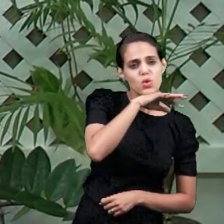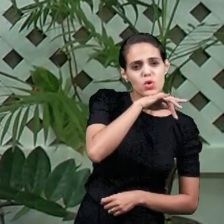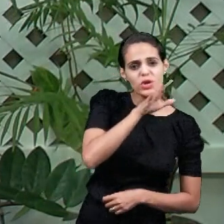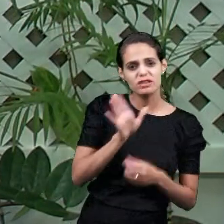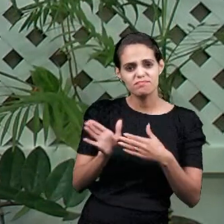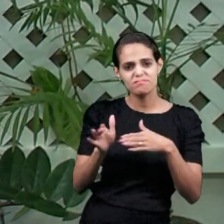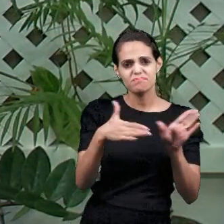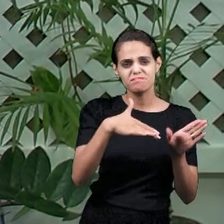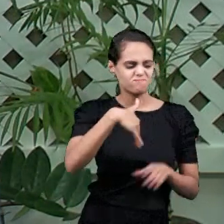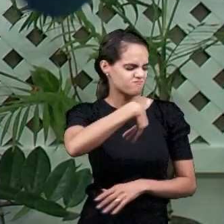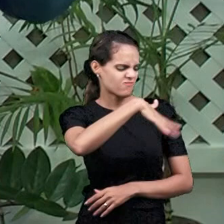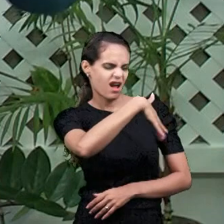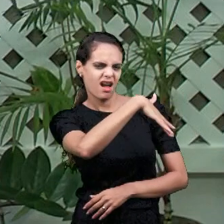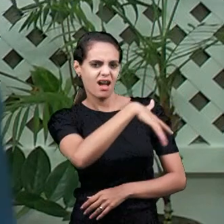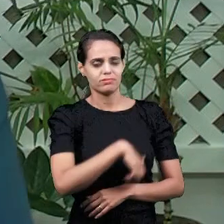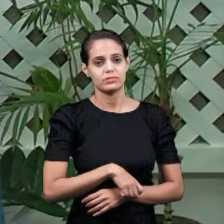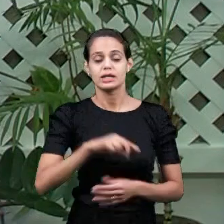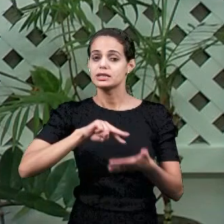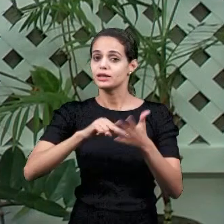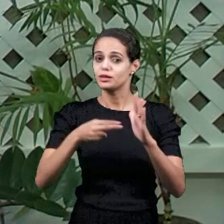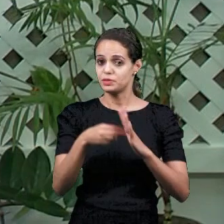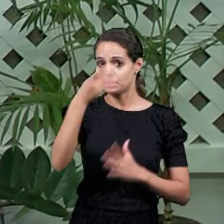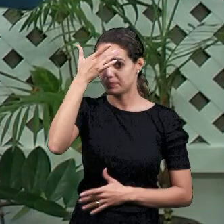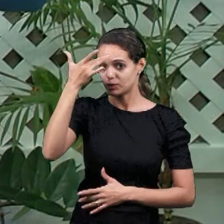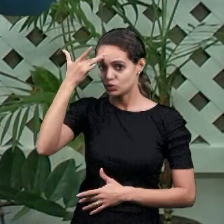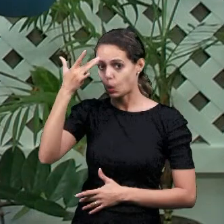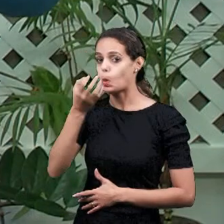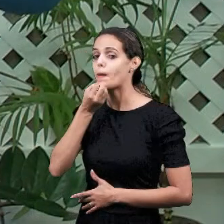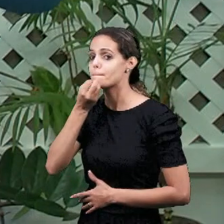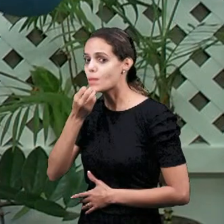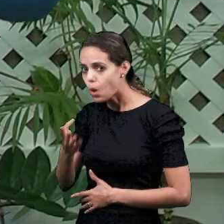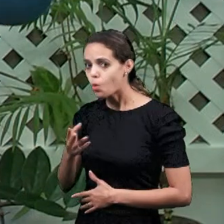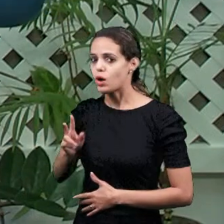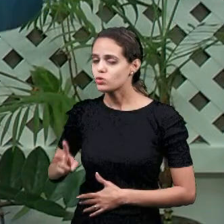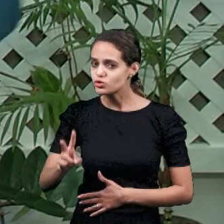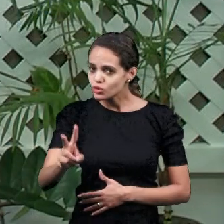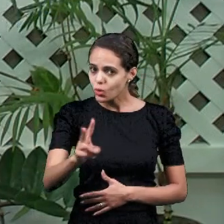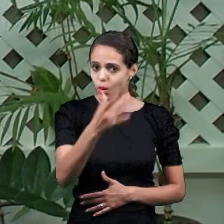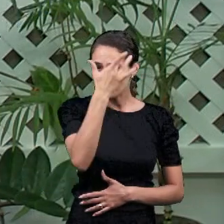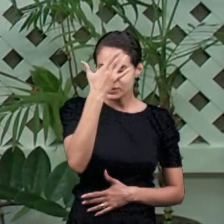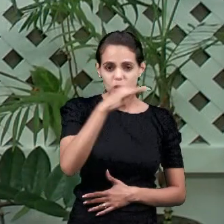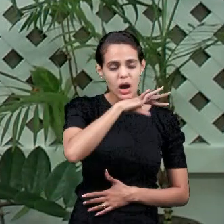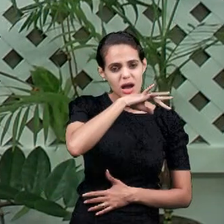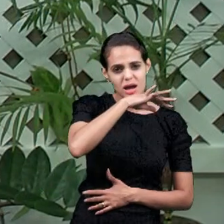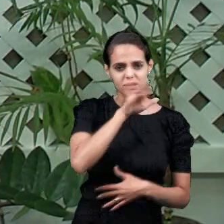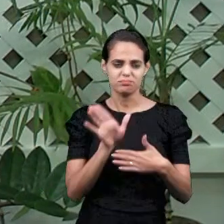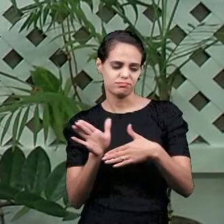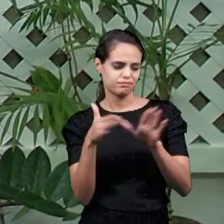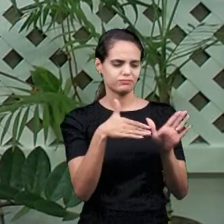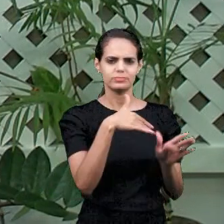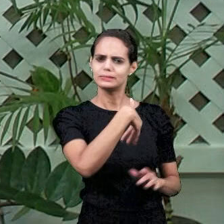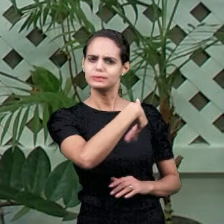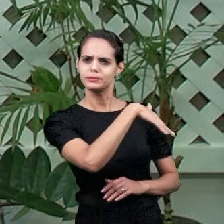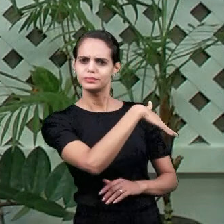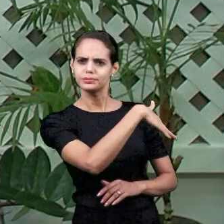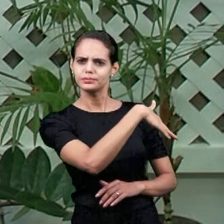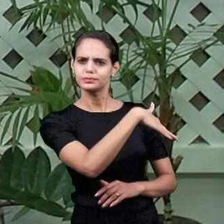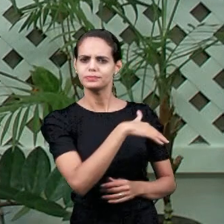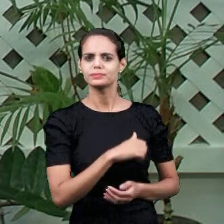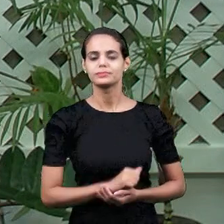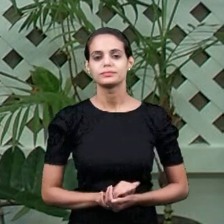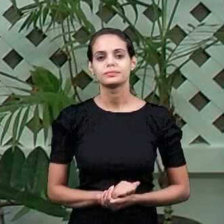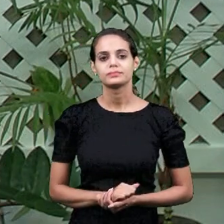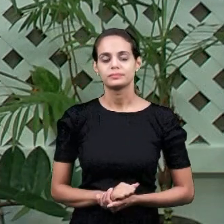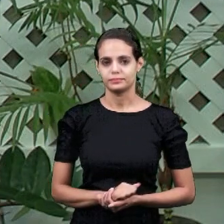partir. Il sait expliquer où il va et pourquoi il va. J'ai quelques annotations ici, des disculpes,